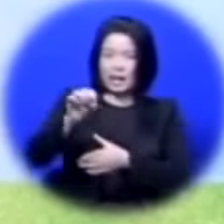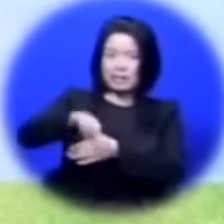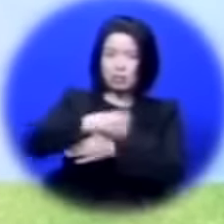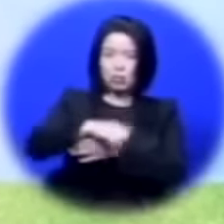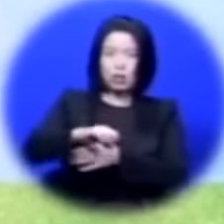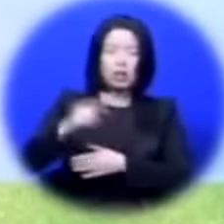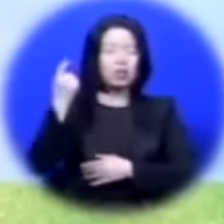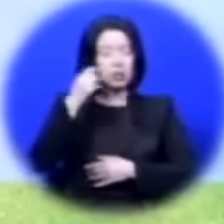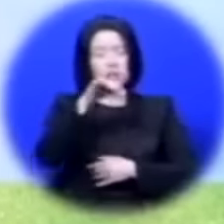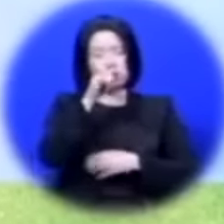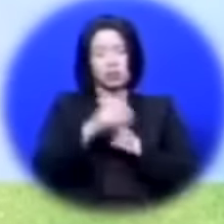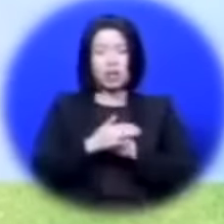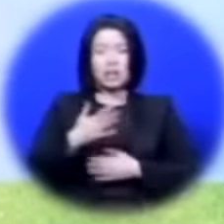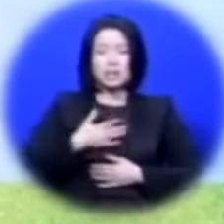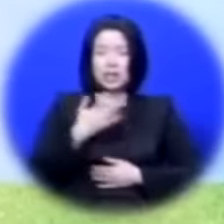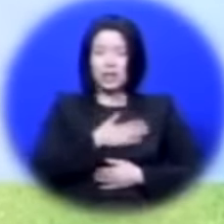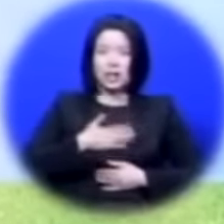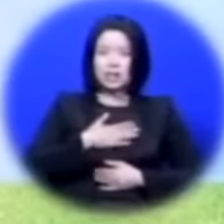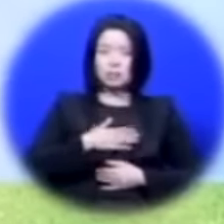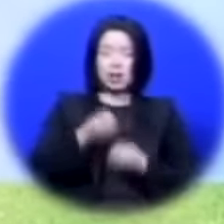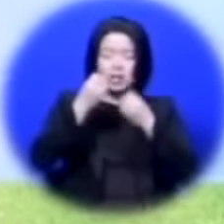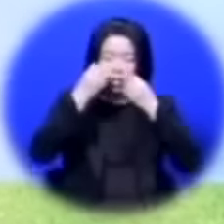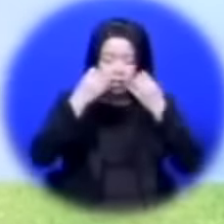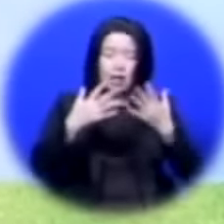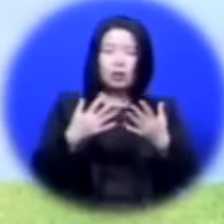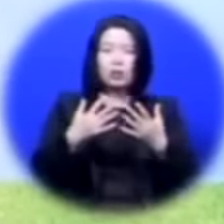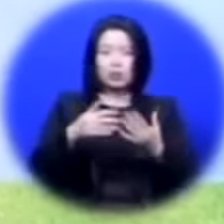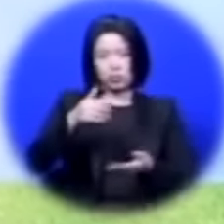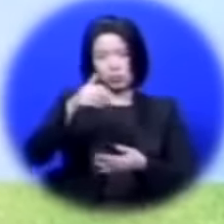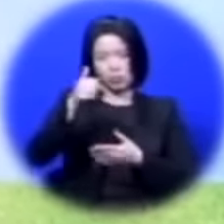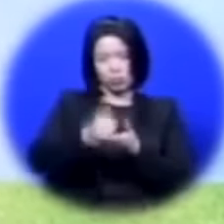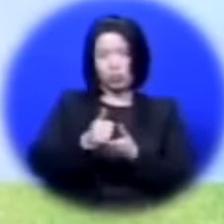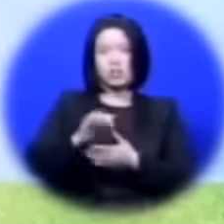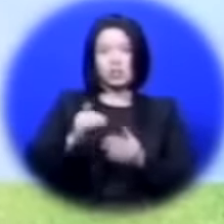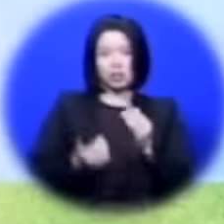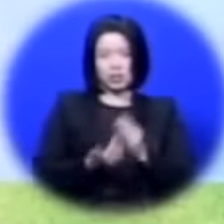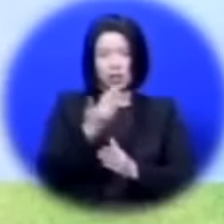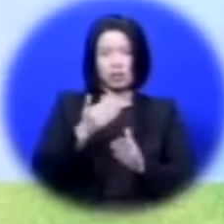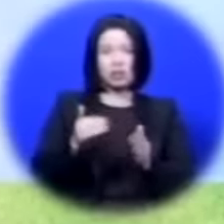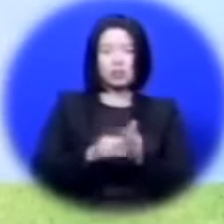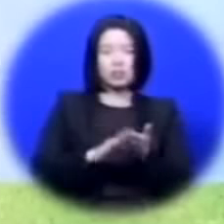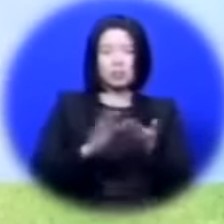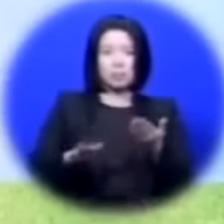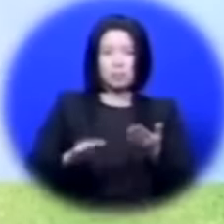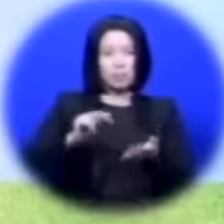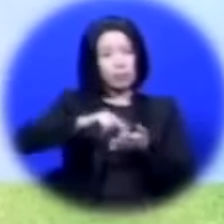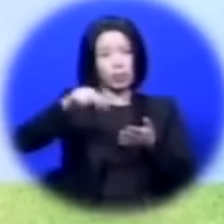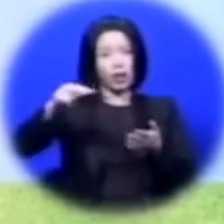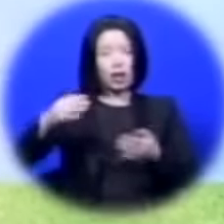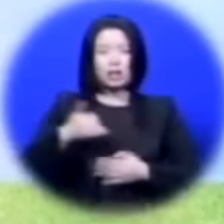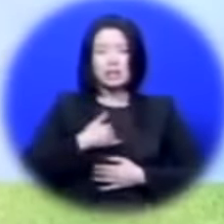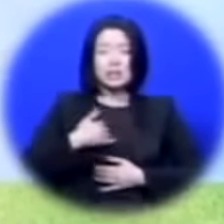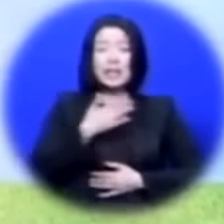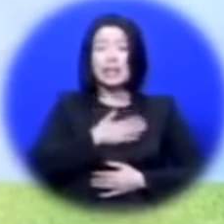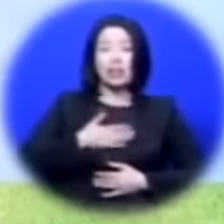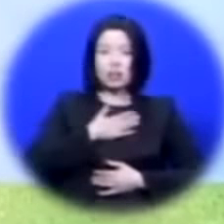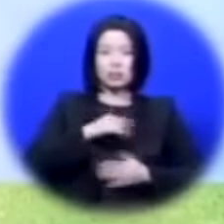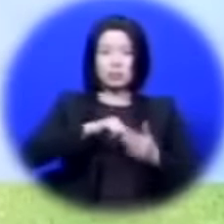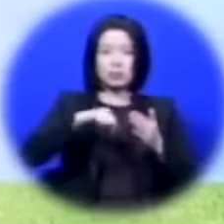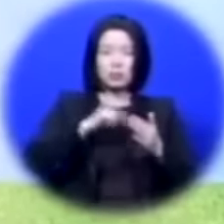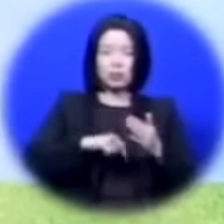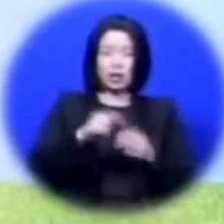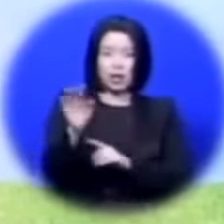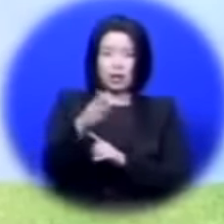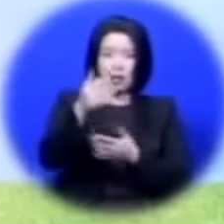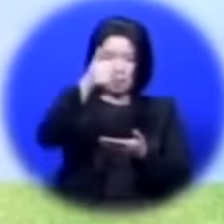시작했습니다 제 가슴에 새로운 주인이 생긴 것입 방황하던 제 가슴에 깃발을